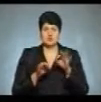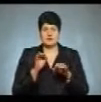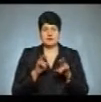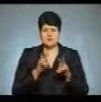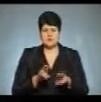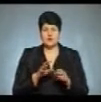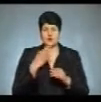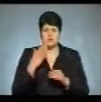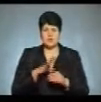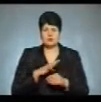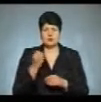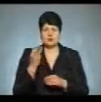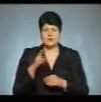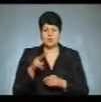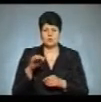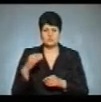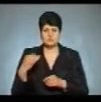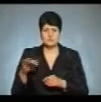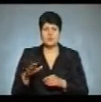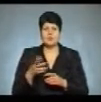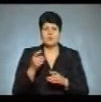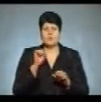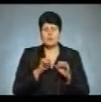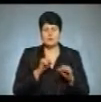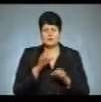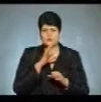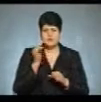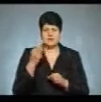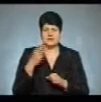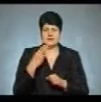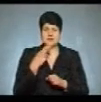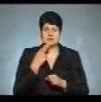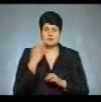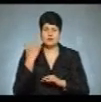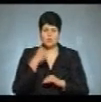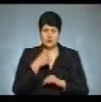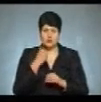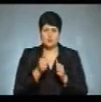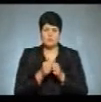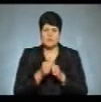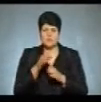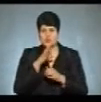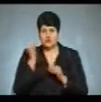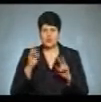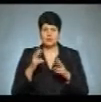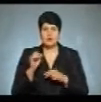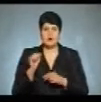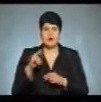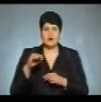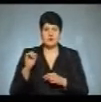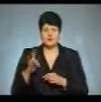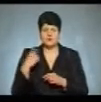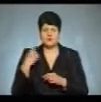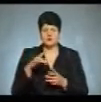відбулося 13 лютого. Віталія Гнатишина побили у ніч на 30 червня минулого року біля нічного клубу «Альор» в обласному